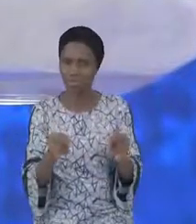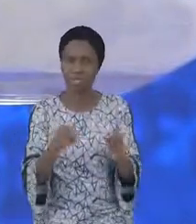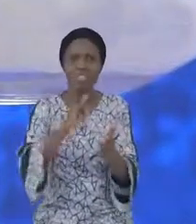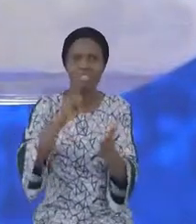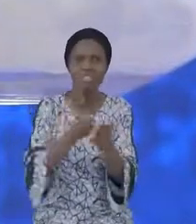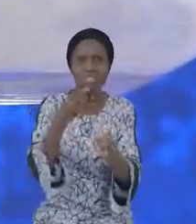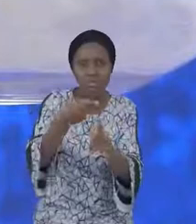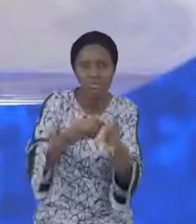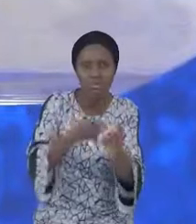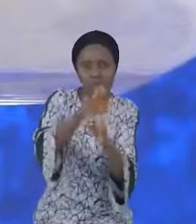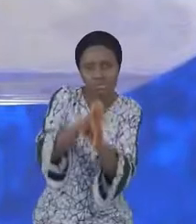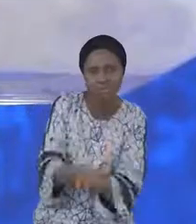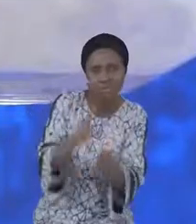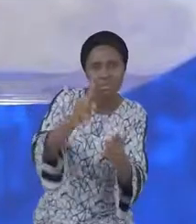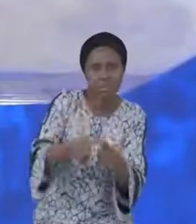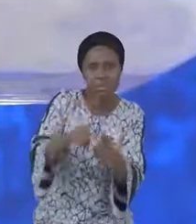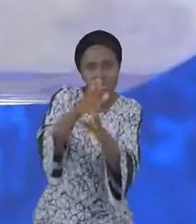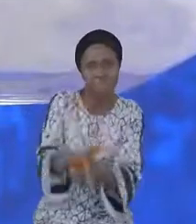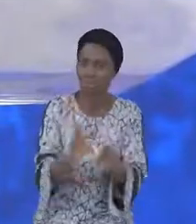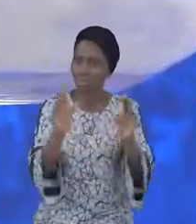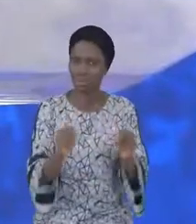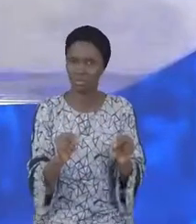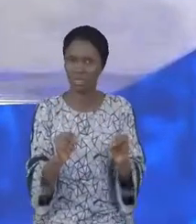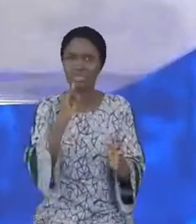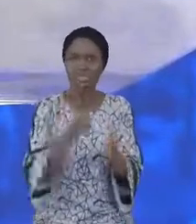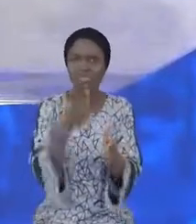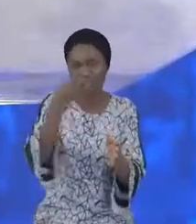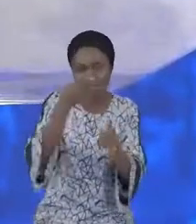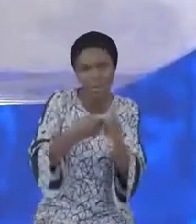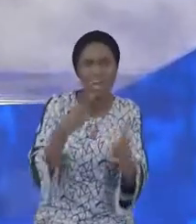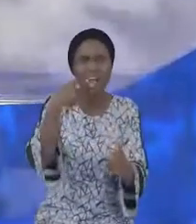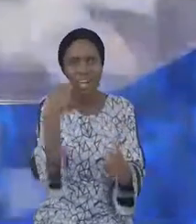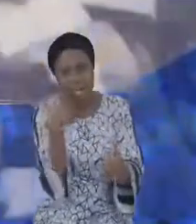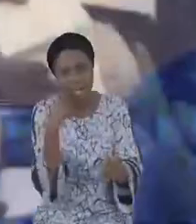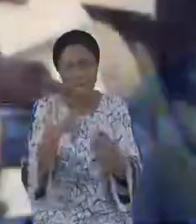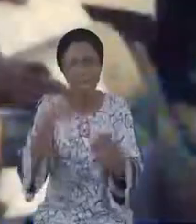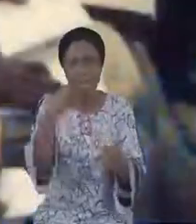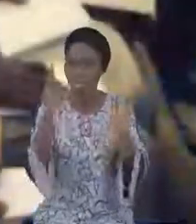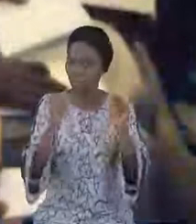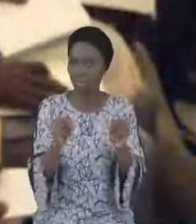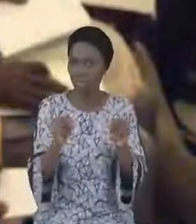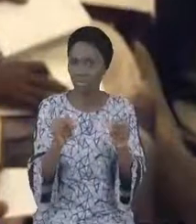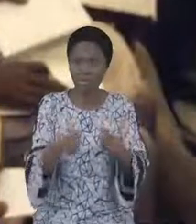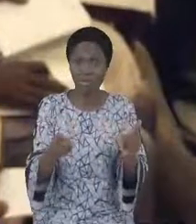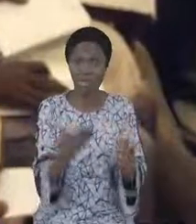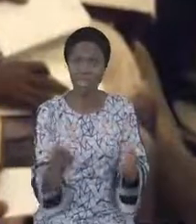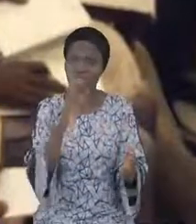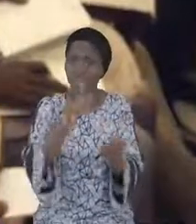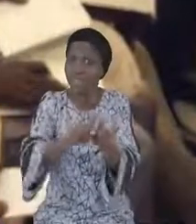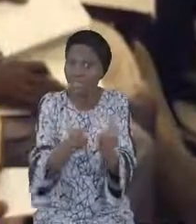de pleurs en pleurs? Est-ce que c'est de regret en regret? Les choses sont différentes